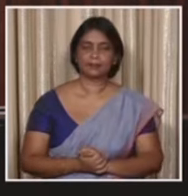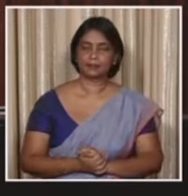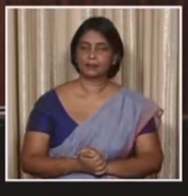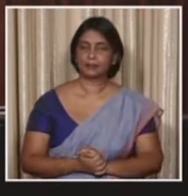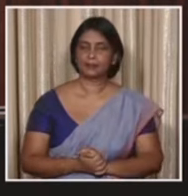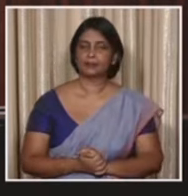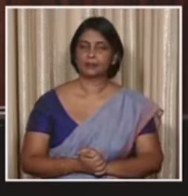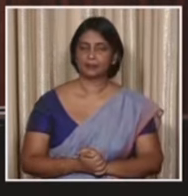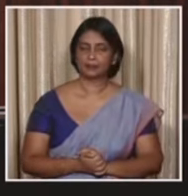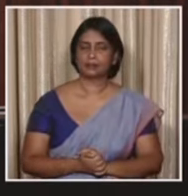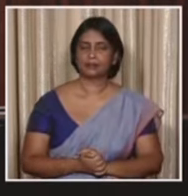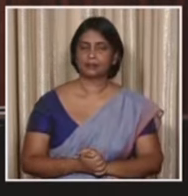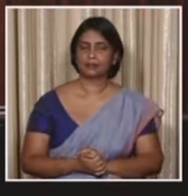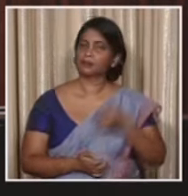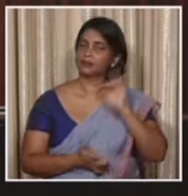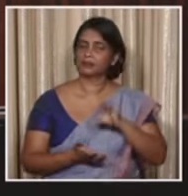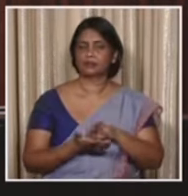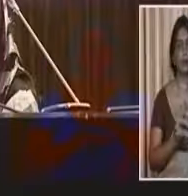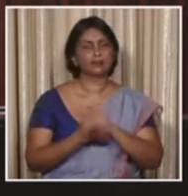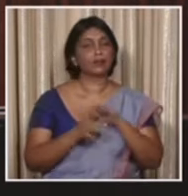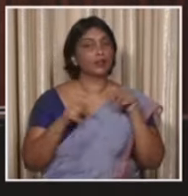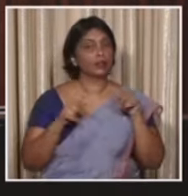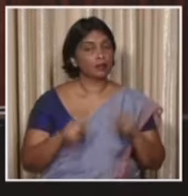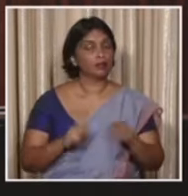එන්න අපි නිවැරදි වේ තීන්දුව අරන් තියෙනවා.